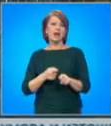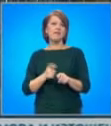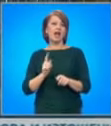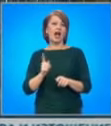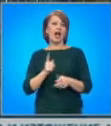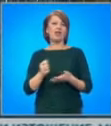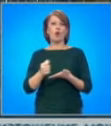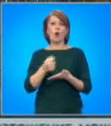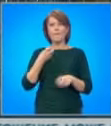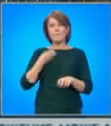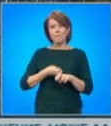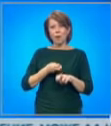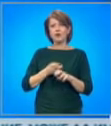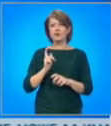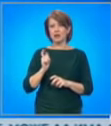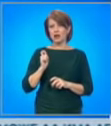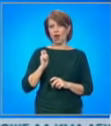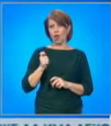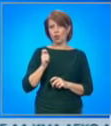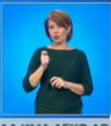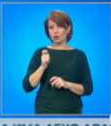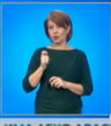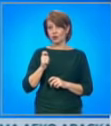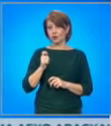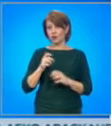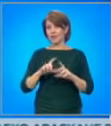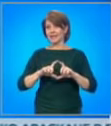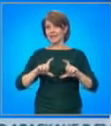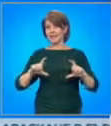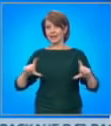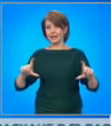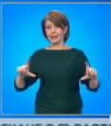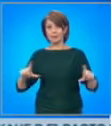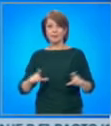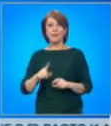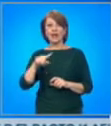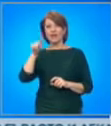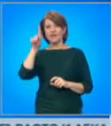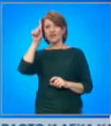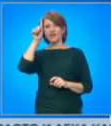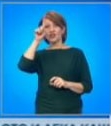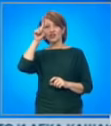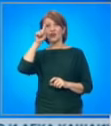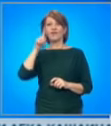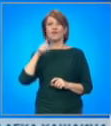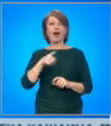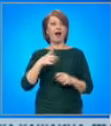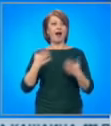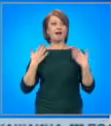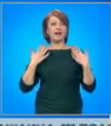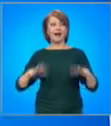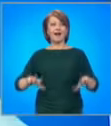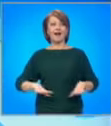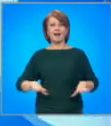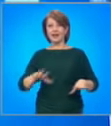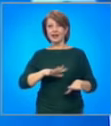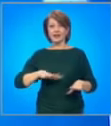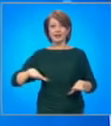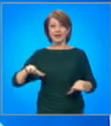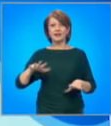луксозни жилищни сгради. Борисовата градина в София тъне в разрух. За намерени повече от десетилетия спортни обекти,